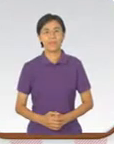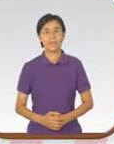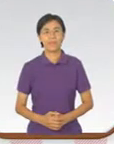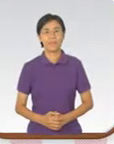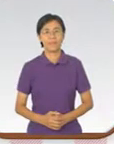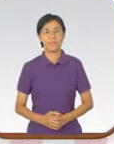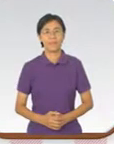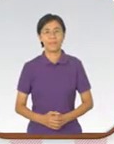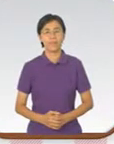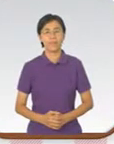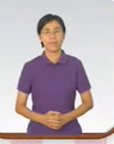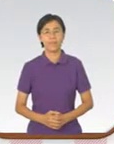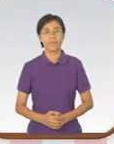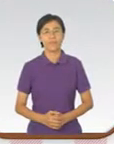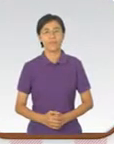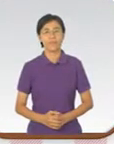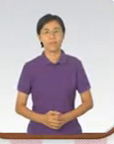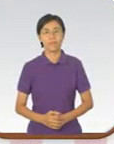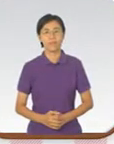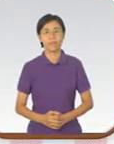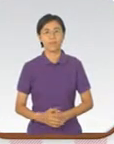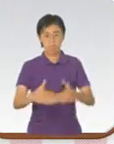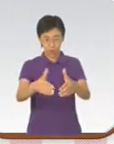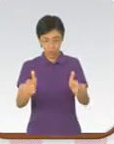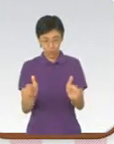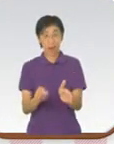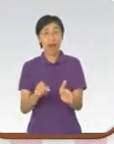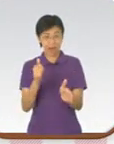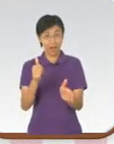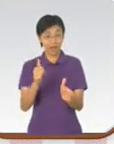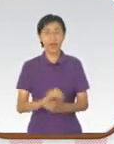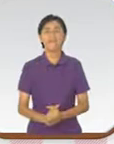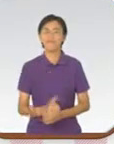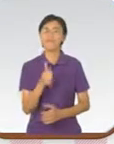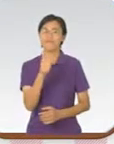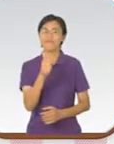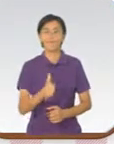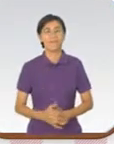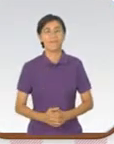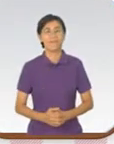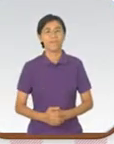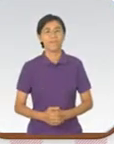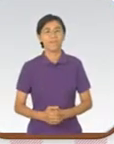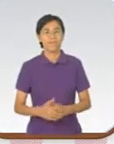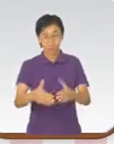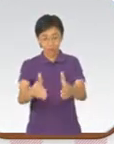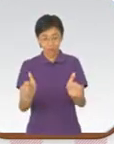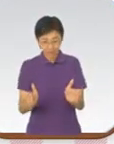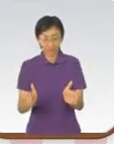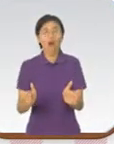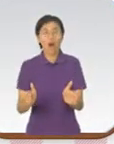โอเค แล้วพอได้ไหมครับ ได้แล้วค ่ ะนะคะในส่วนของหน้าแล้วก็โรยไปได้เล